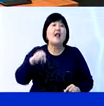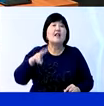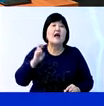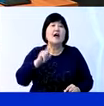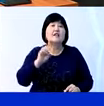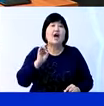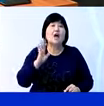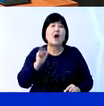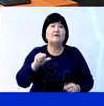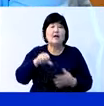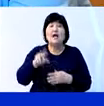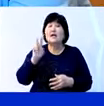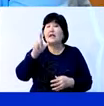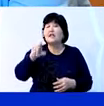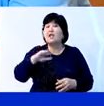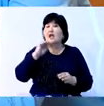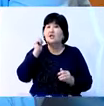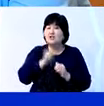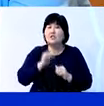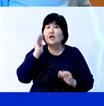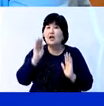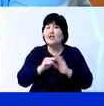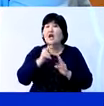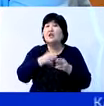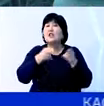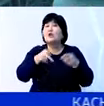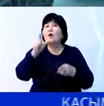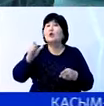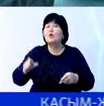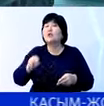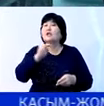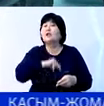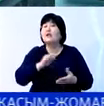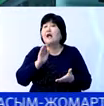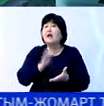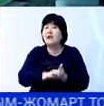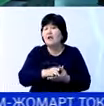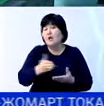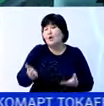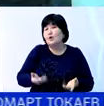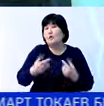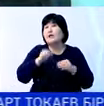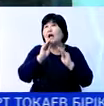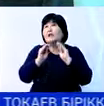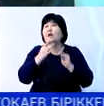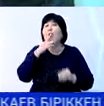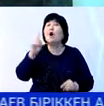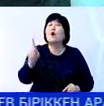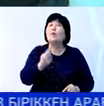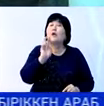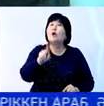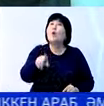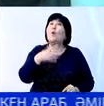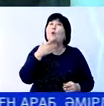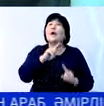қатысты. Келген қызметкерлерді жіті тыңдап, теміржолшылар жағдайымен танысты. Жиын соңында ұжым күшімен жабдықталған мұражайды аралап,